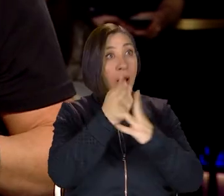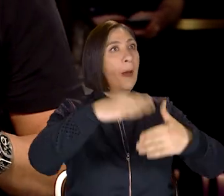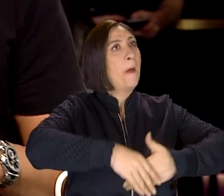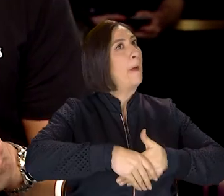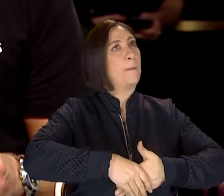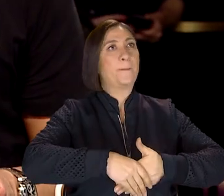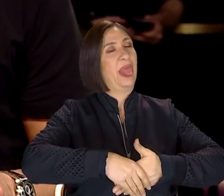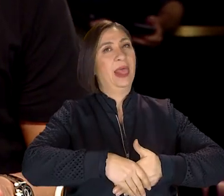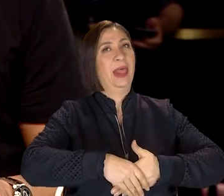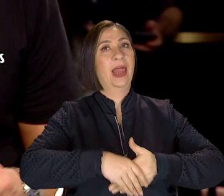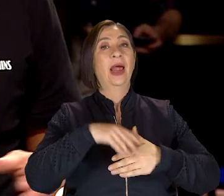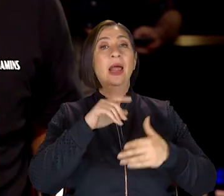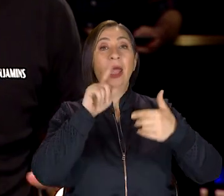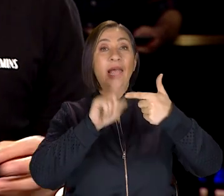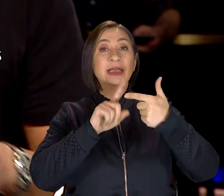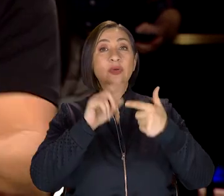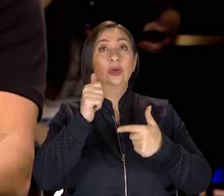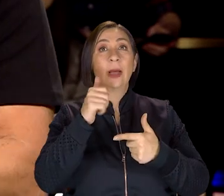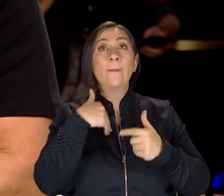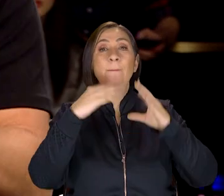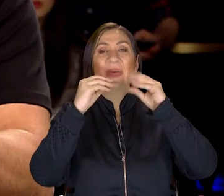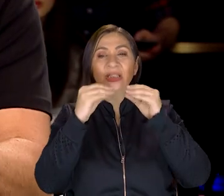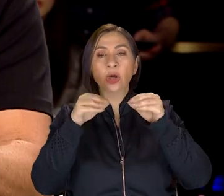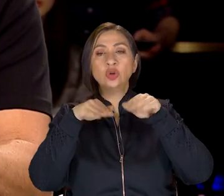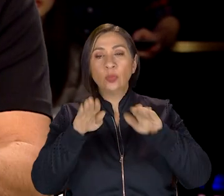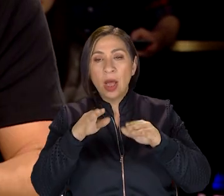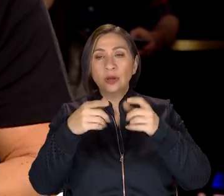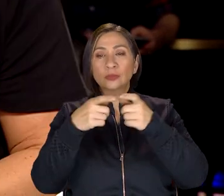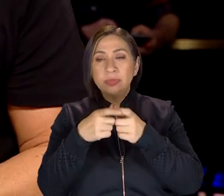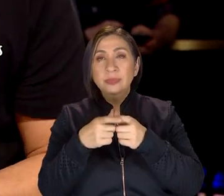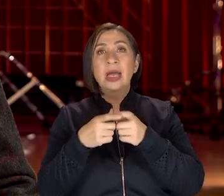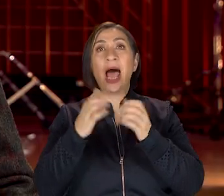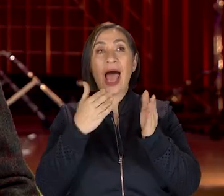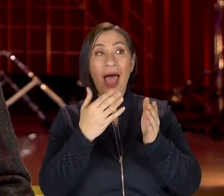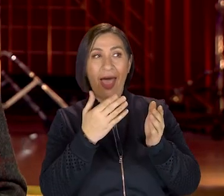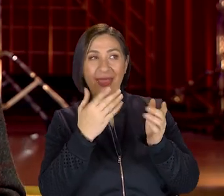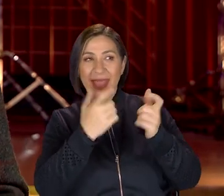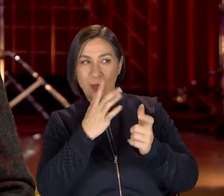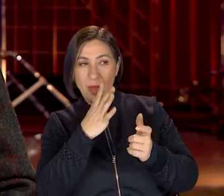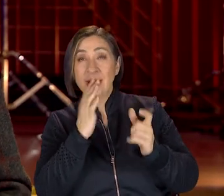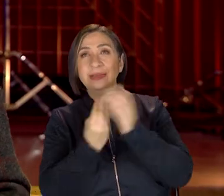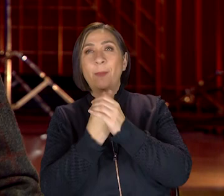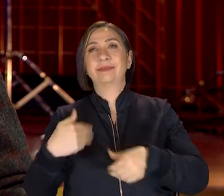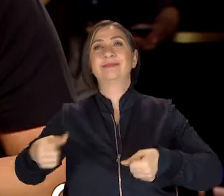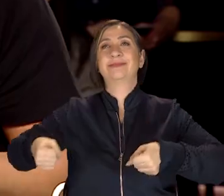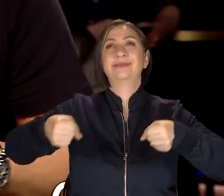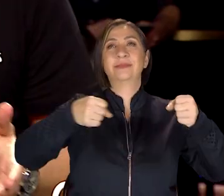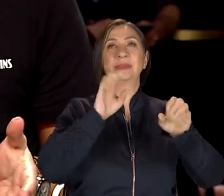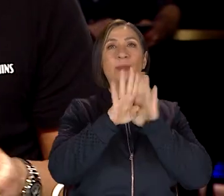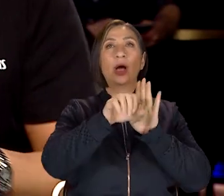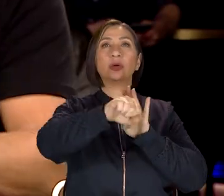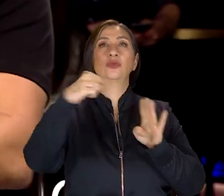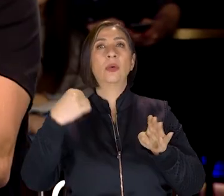ya. Abi ben ikinci günden itibaren elime pasta, çörek, börek adresi de öğrendim ya. Her sabah oradayım. Kapıyı açıyorlar,